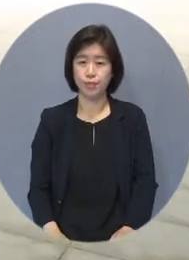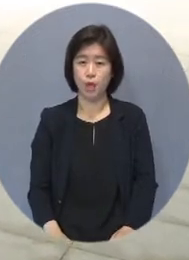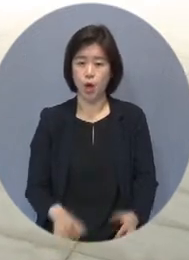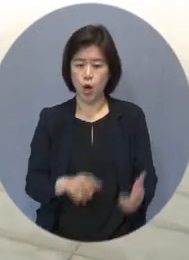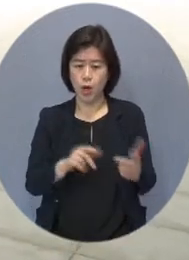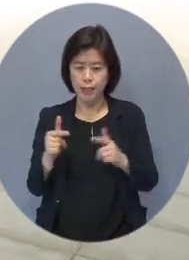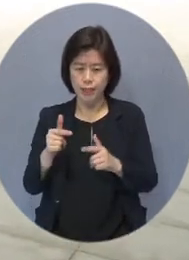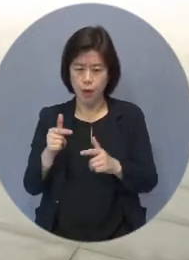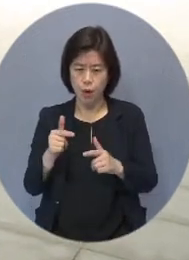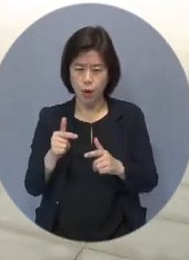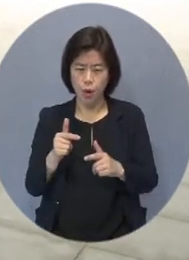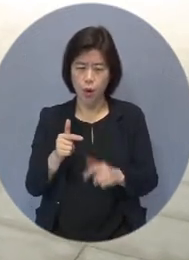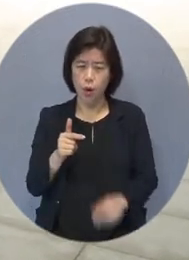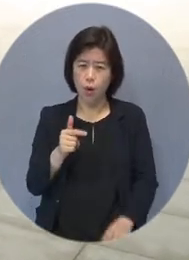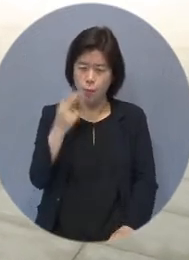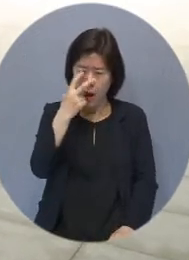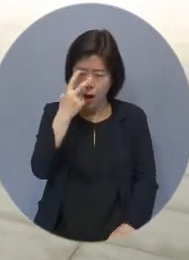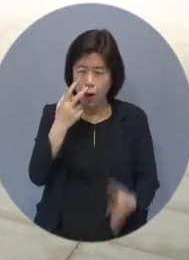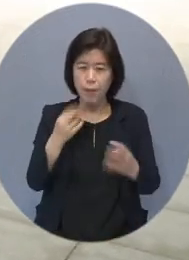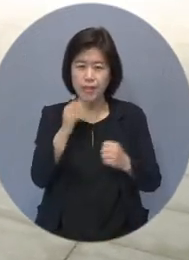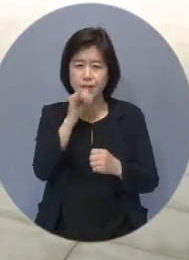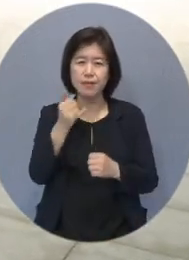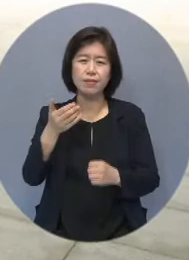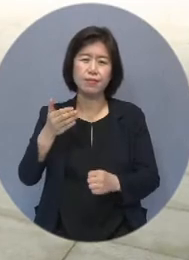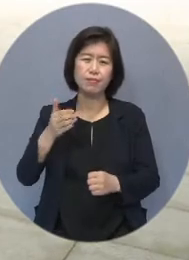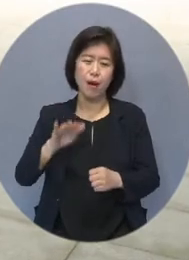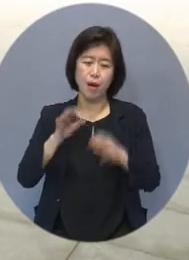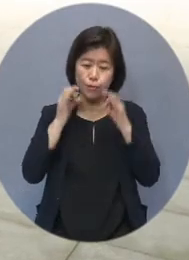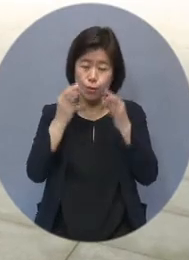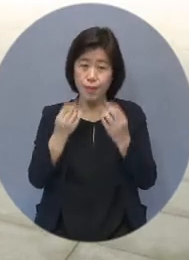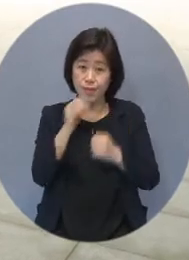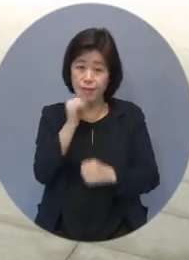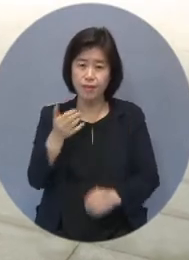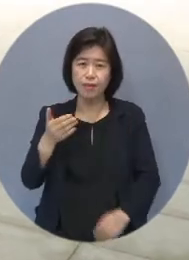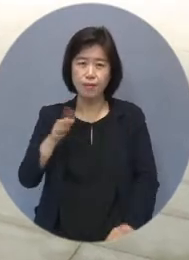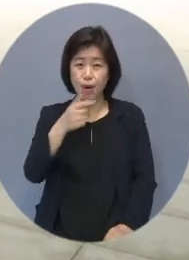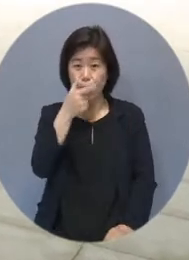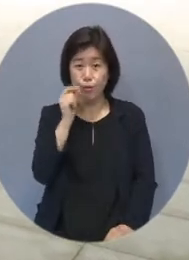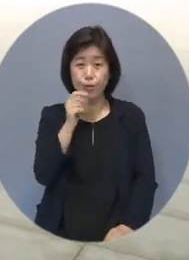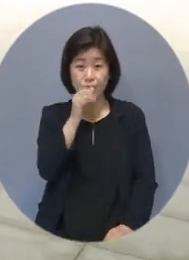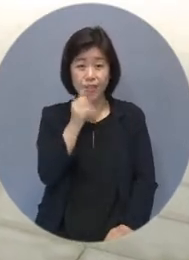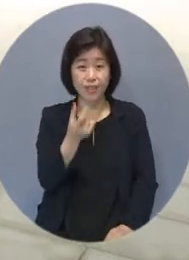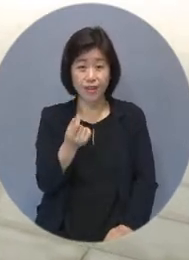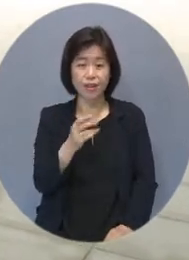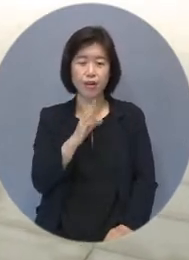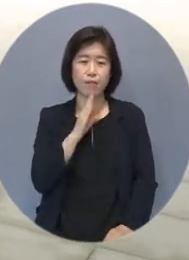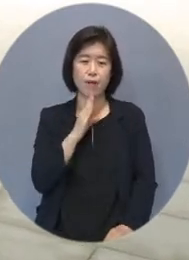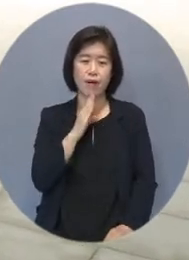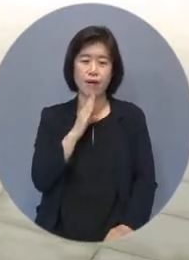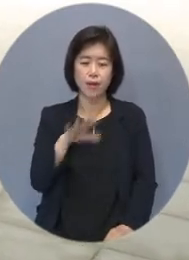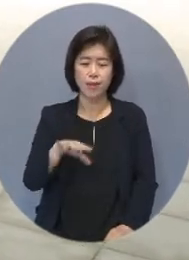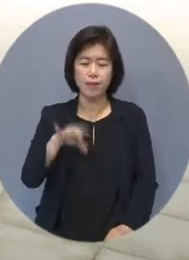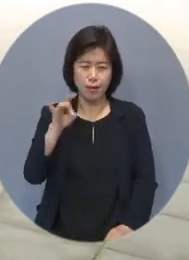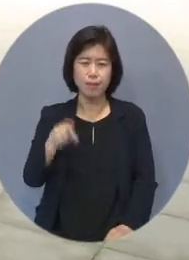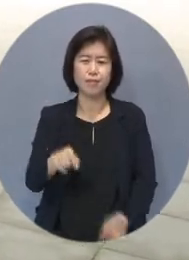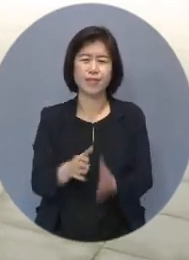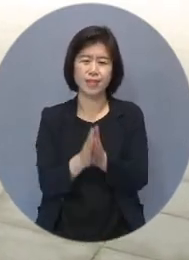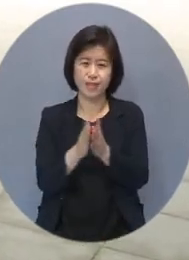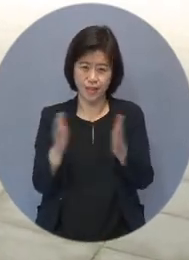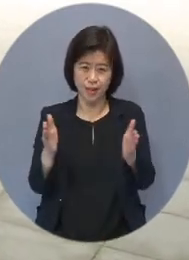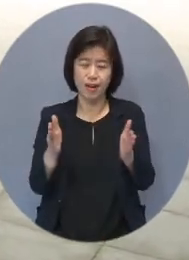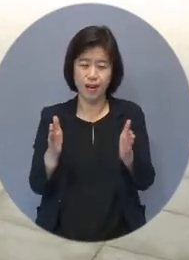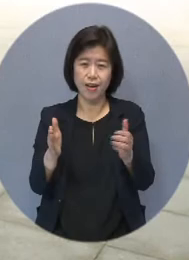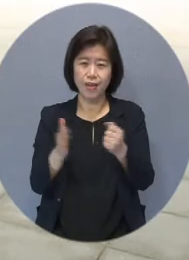썼다고는 하지만 그래도 아직까지 좀 부족한 부분이 좀 있긴 있나 봐요. 네, 많이 맞습니다. 저희가 이제 사실 처음 시도를 했는데 이 과정을